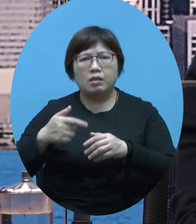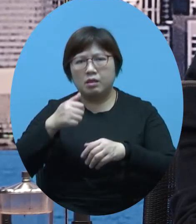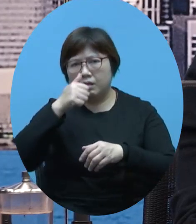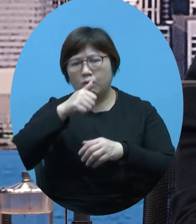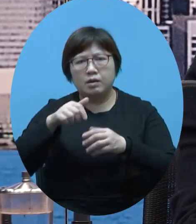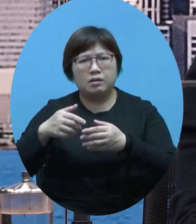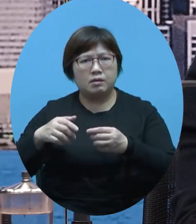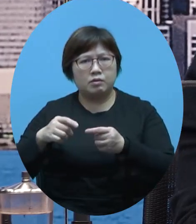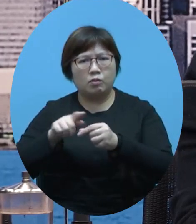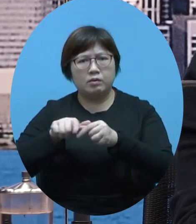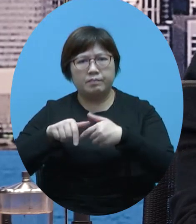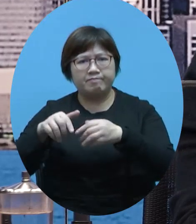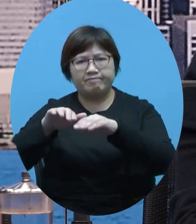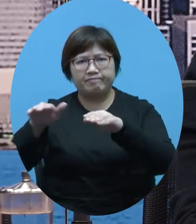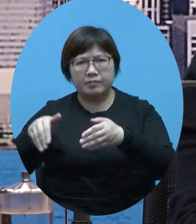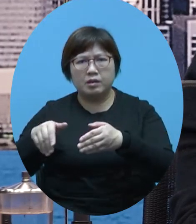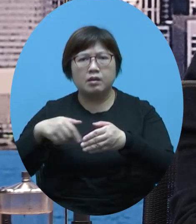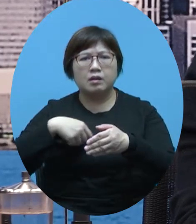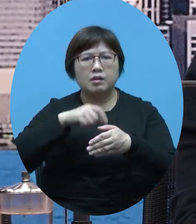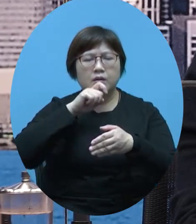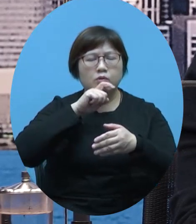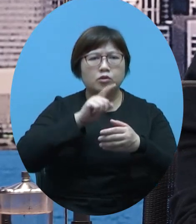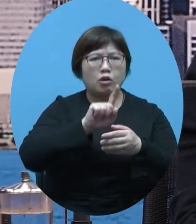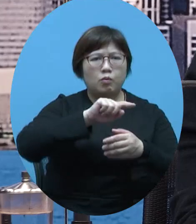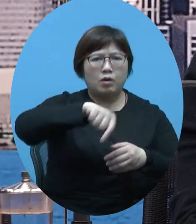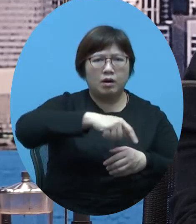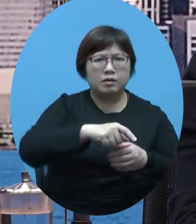有一個就喺上環同埋喺灣仔都有翻工嘅。